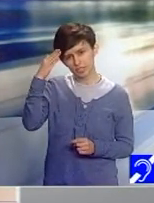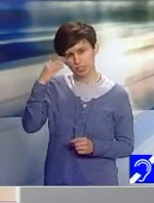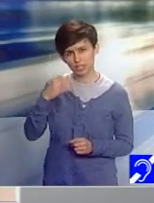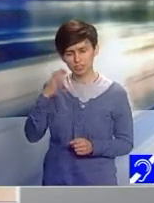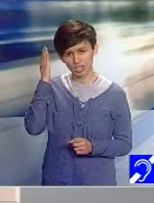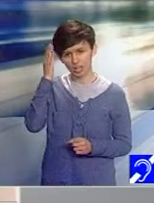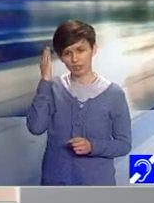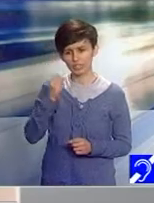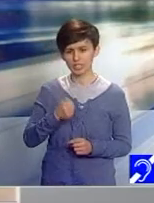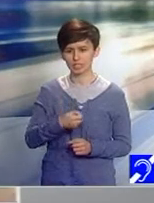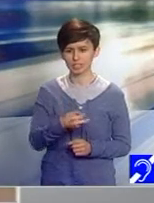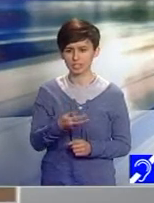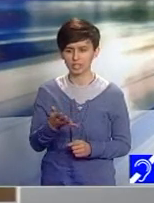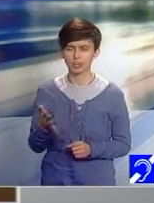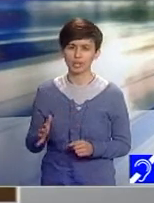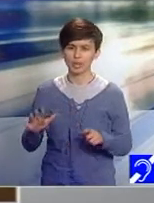7,